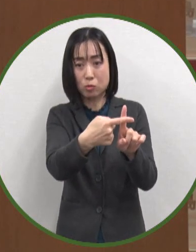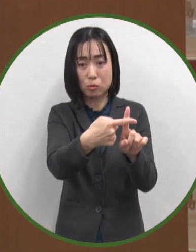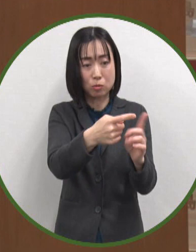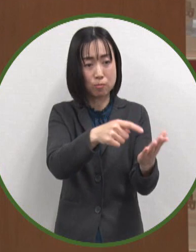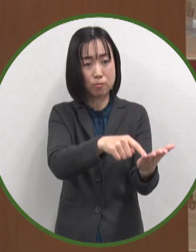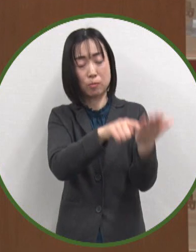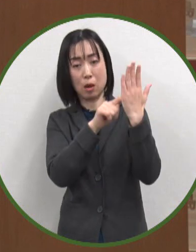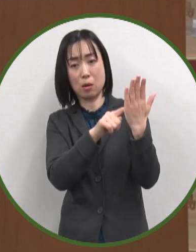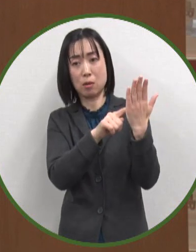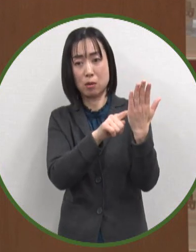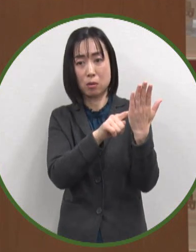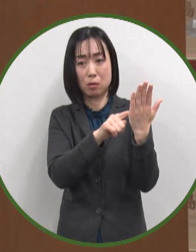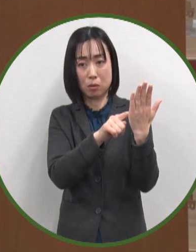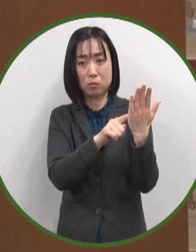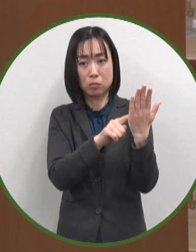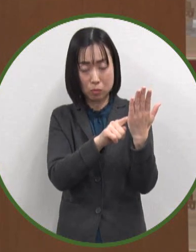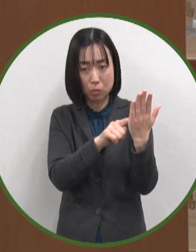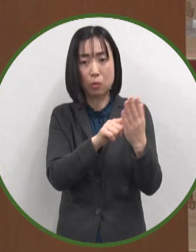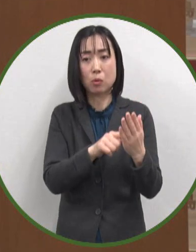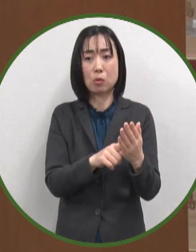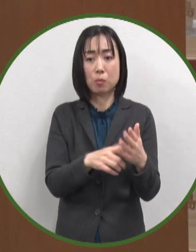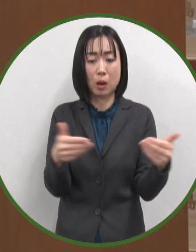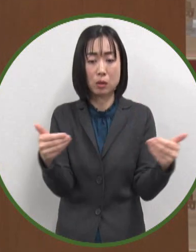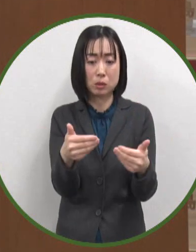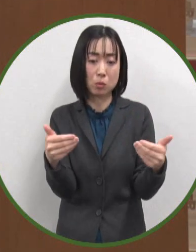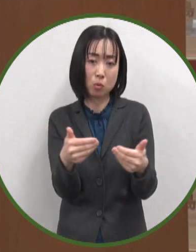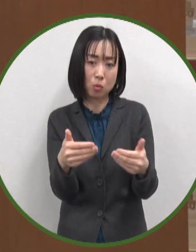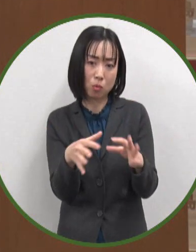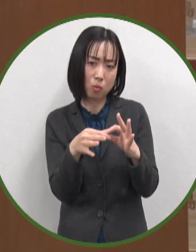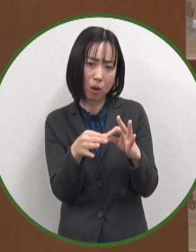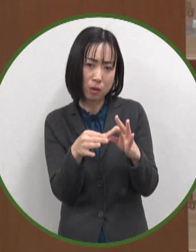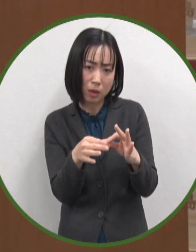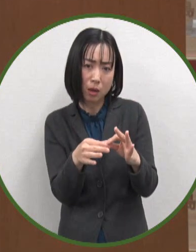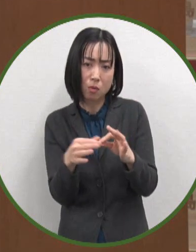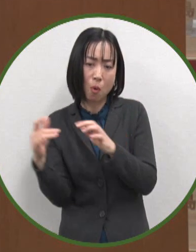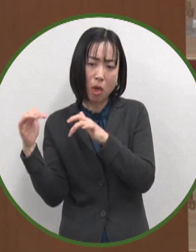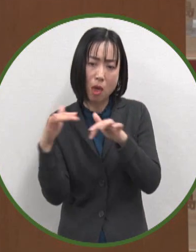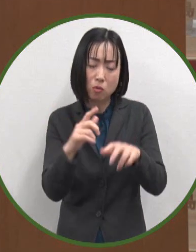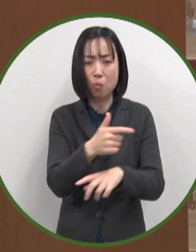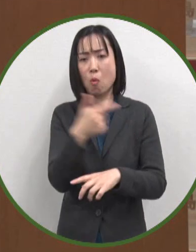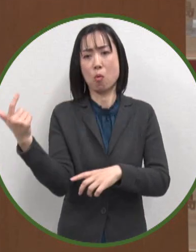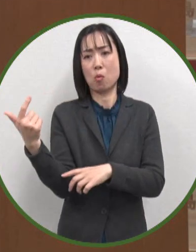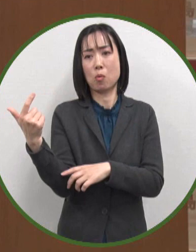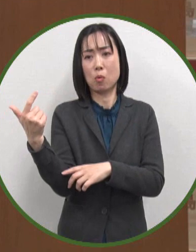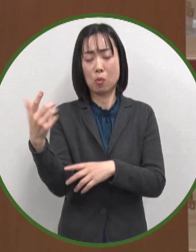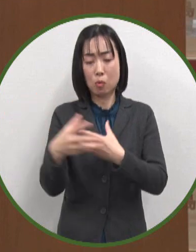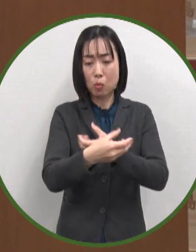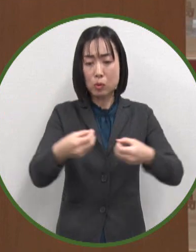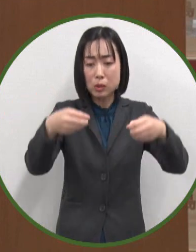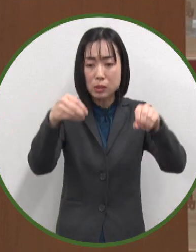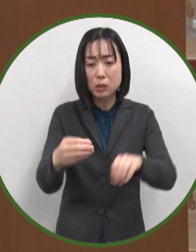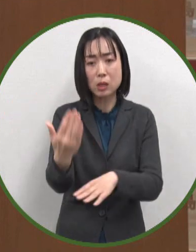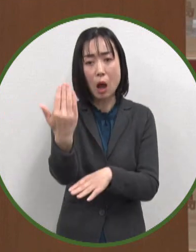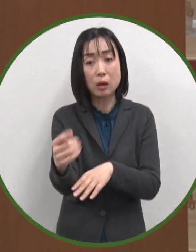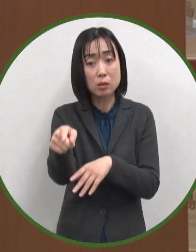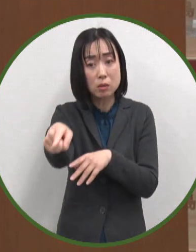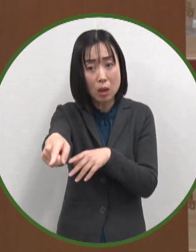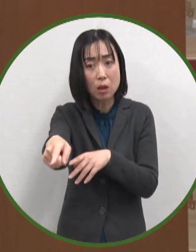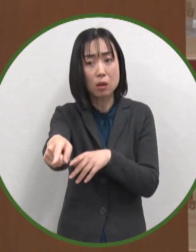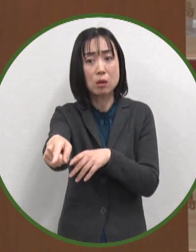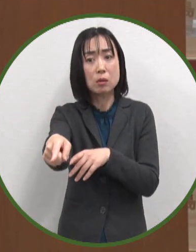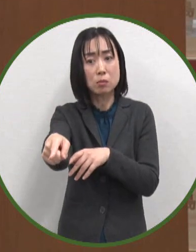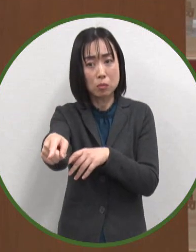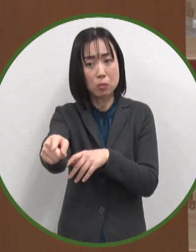業への影響はより大きくなってきます。遅ければ遅いほど取引先への影響も大きくなる可能性